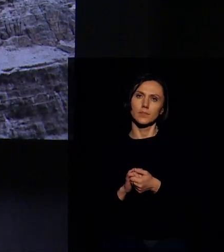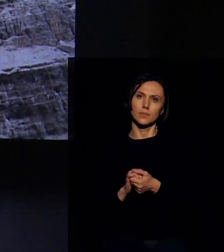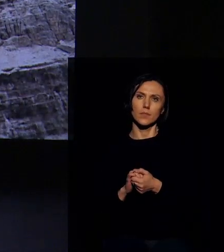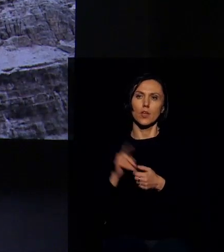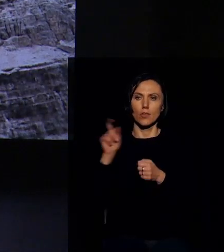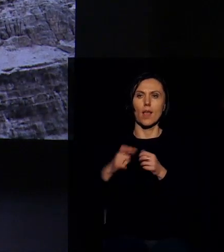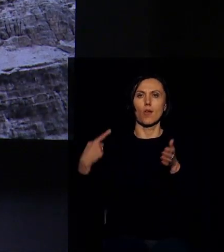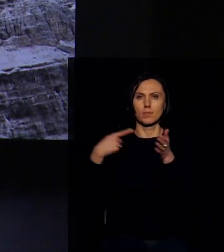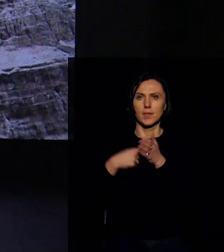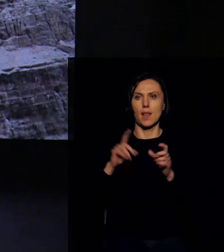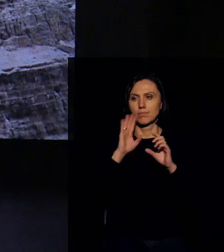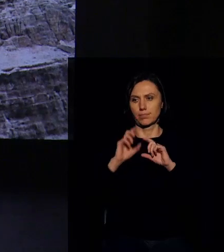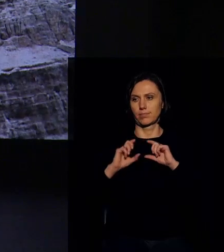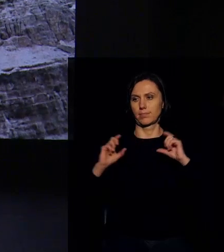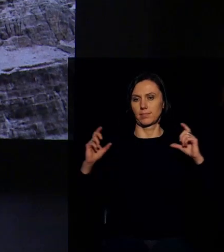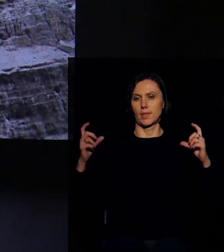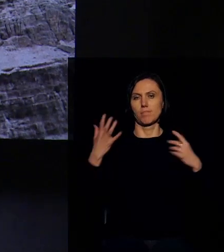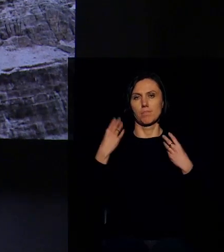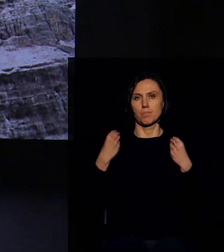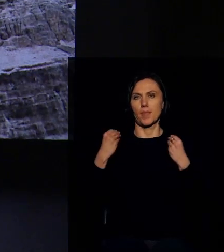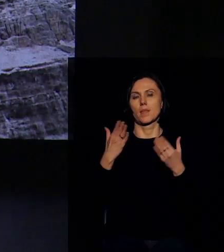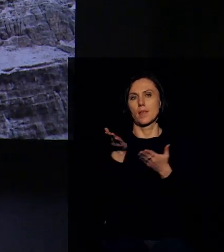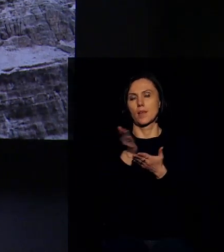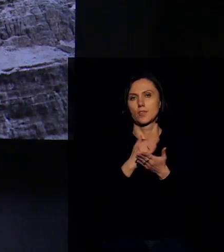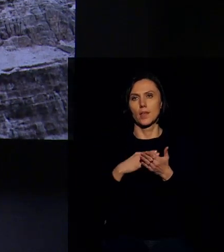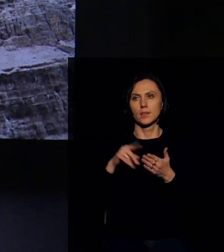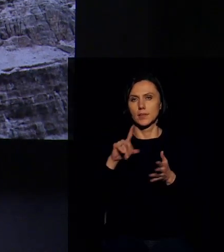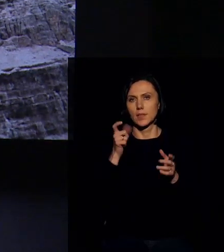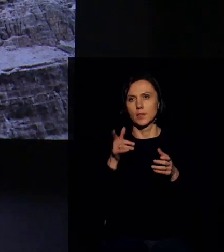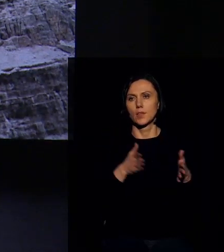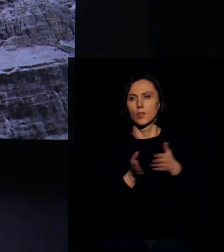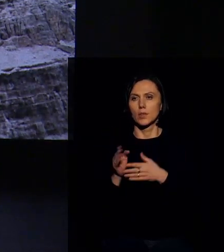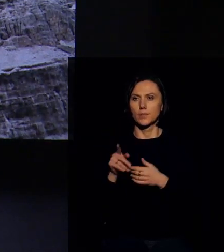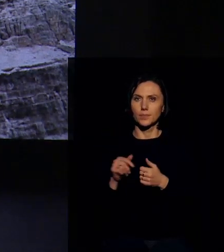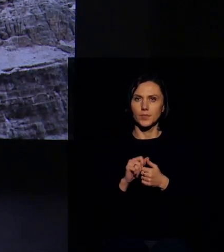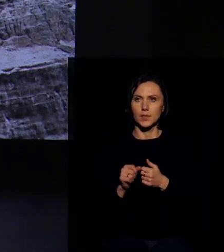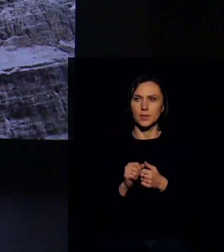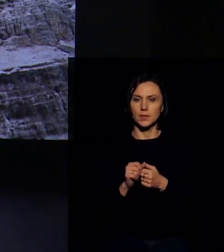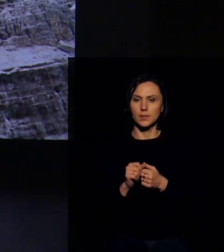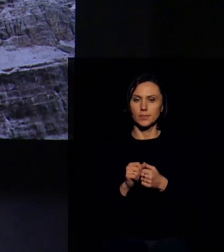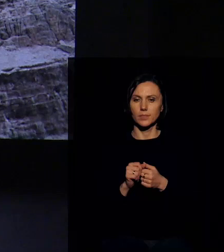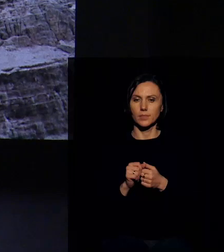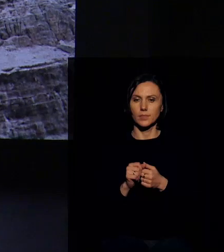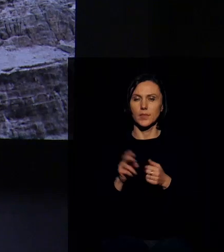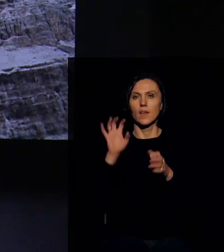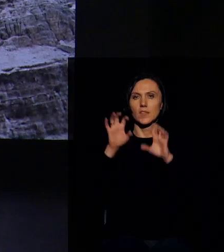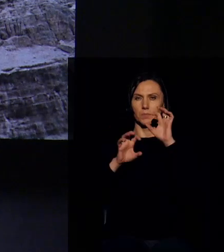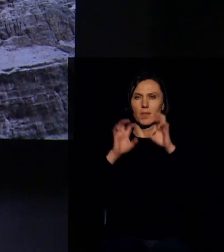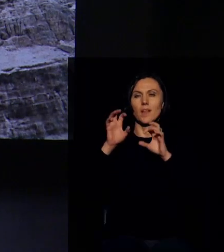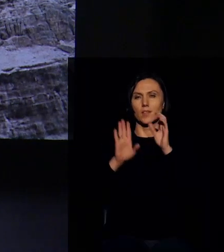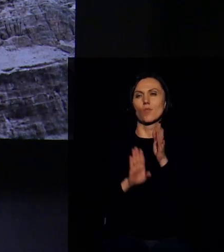właśnie amfiteatr. To jest taka najbardziej spektakularna część tej ferraty. Tutaj już przeważa wspinaczka w